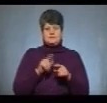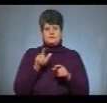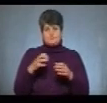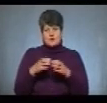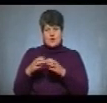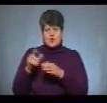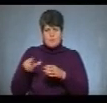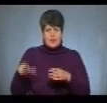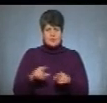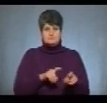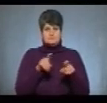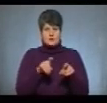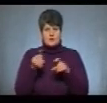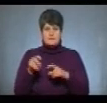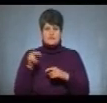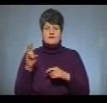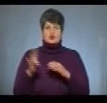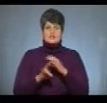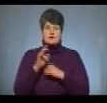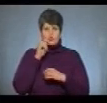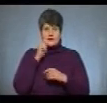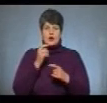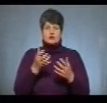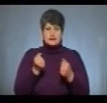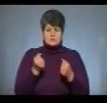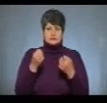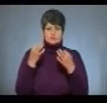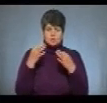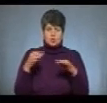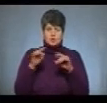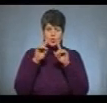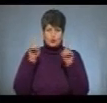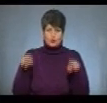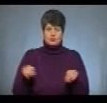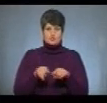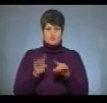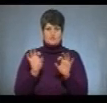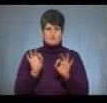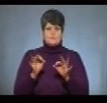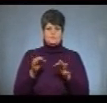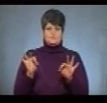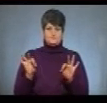Православну церкву України, яка отримала томос про автокефалію 6 січня у Стамбулі.